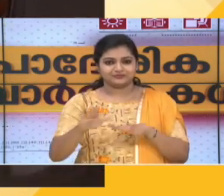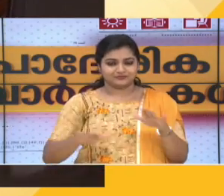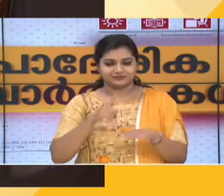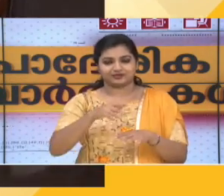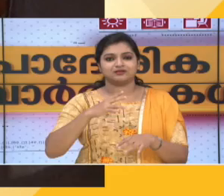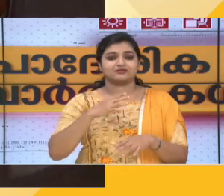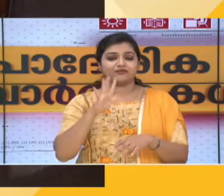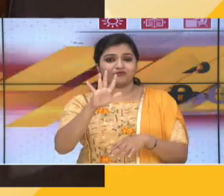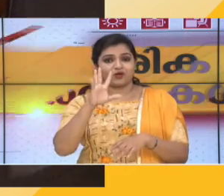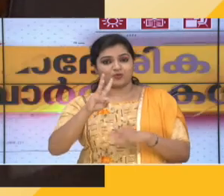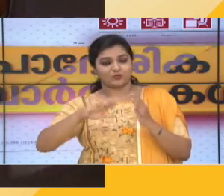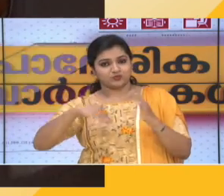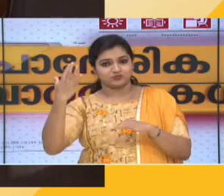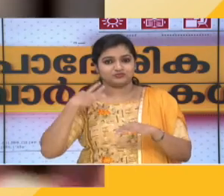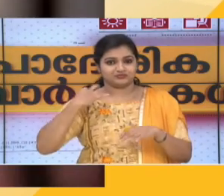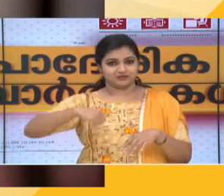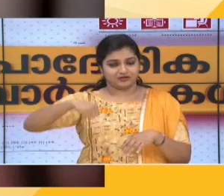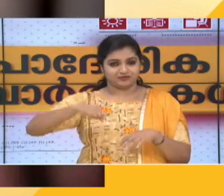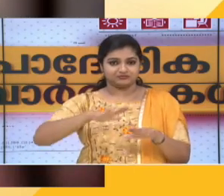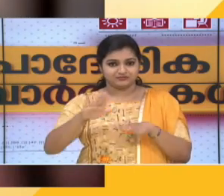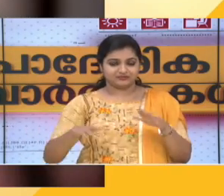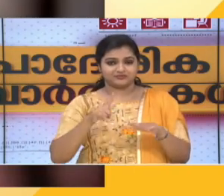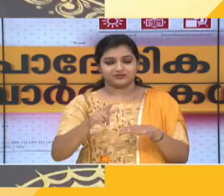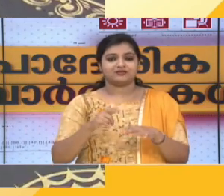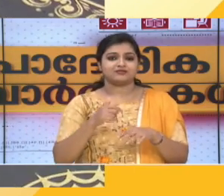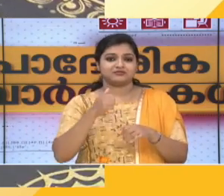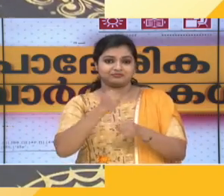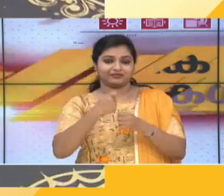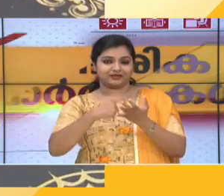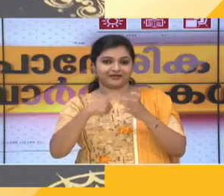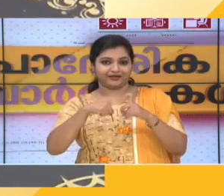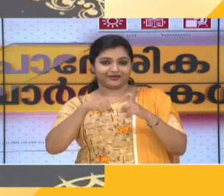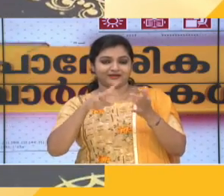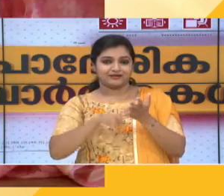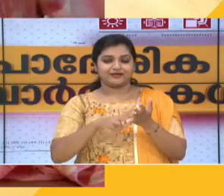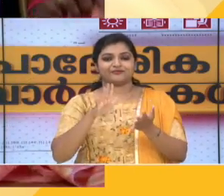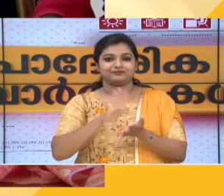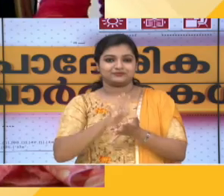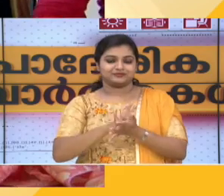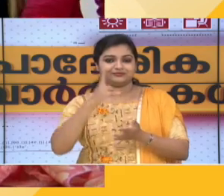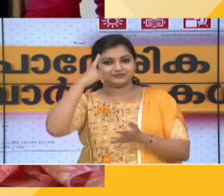തുണിസഞ്ചികൾ തയ്യാറാക്കി കലോത്സവത്തെ ഹരിത കലോത്സവമാക്കി മാറ്റുക എന്ന ലക്ഷ്യത്തിലാണ് ഇവർ.